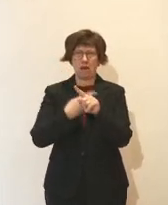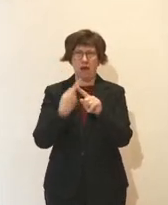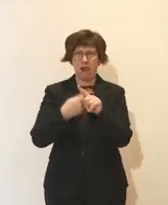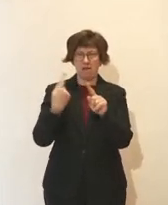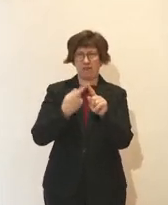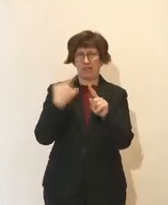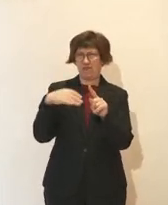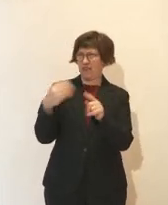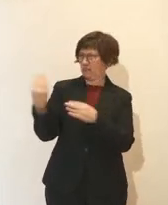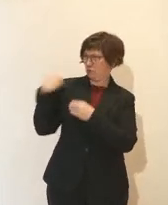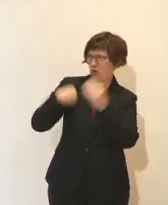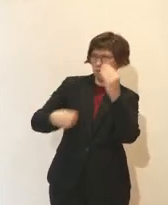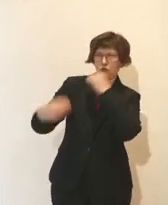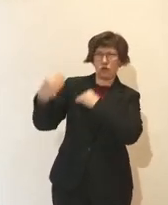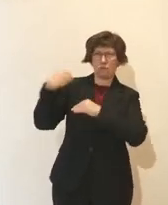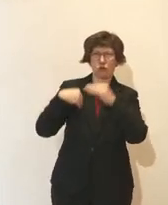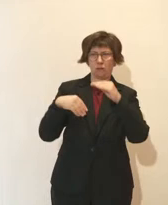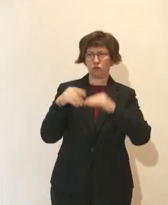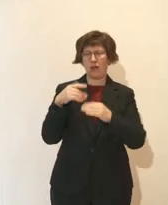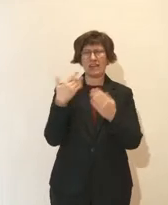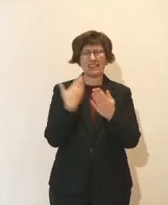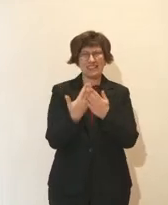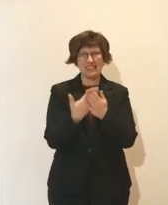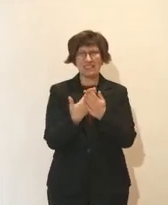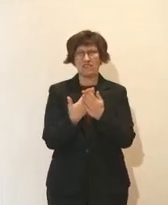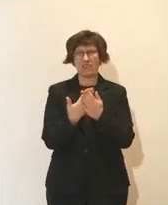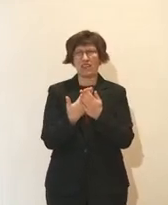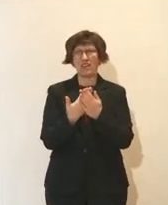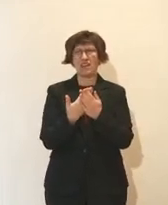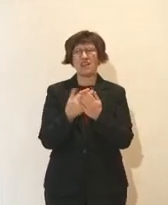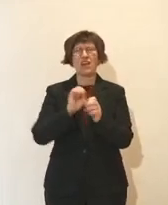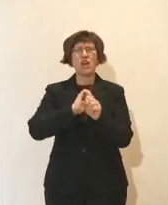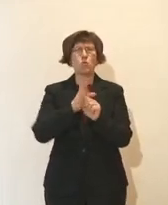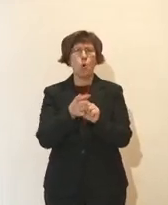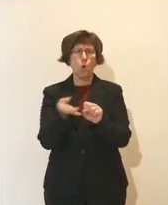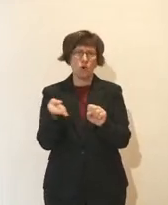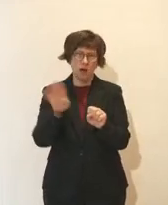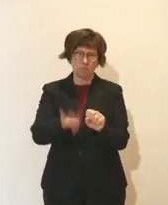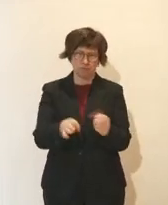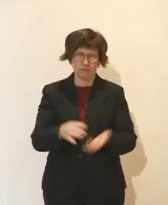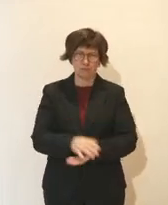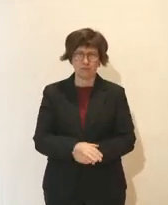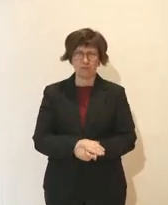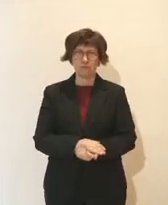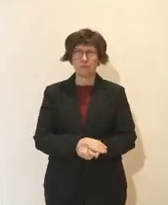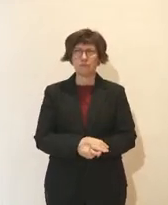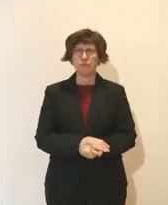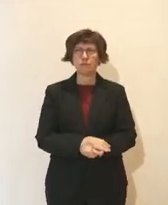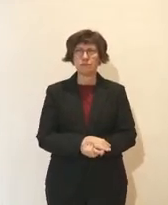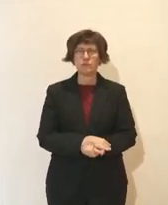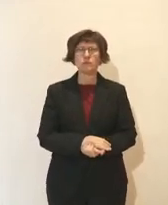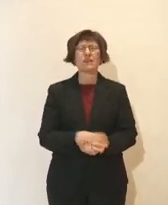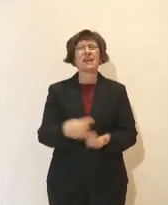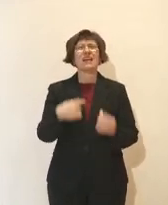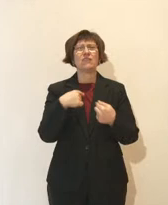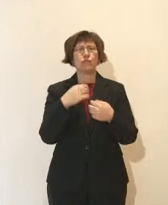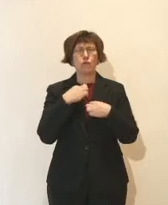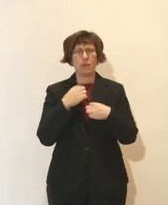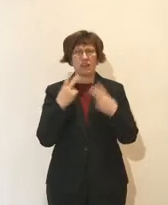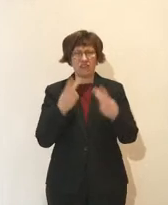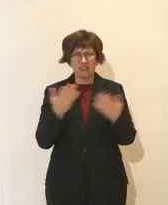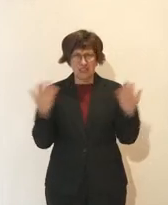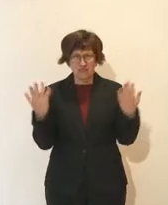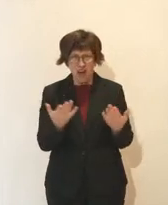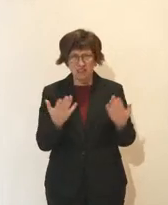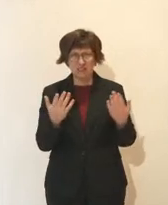diesen tagen erreichen über diejenigen die an corona verstärken was ich wichtig finde ist